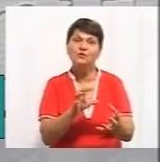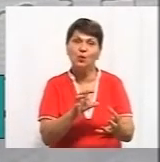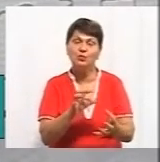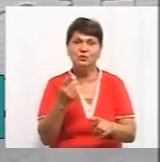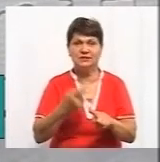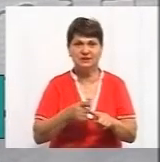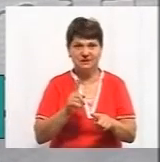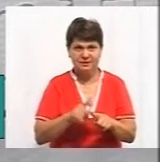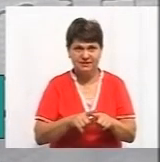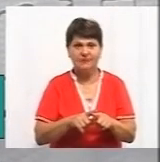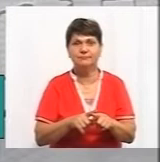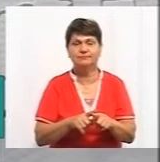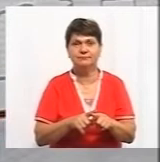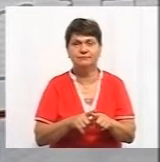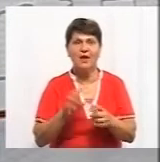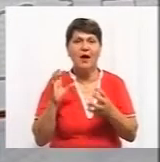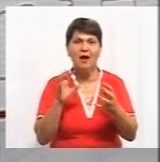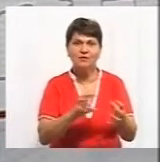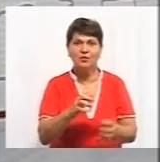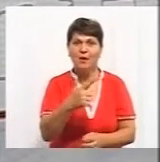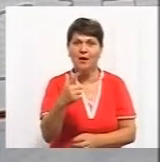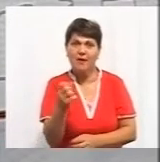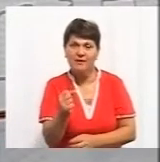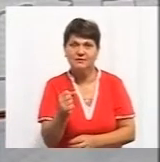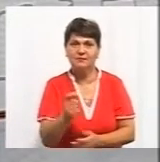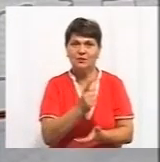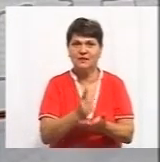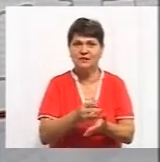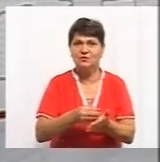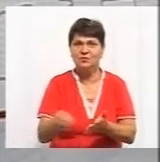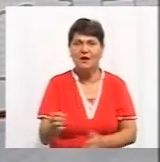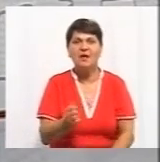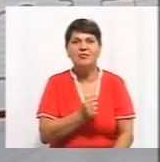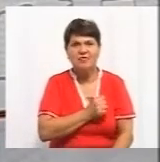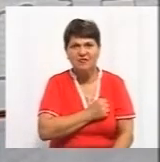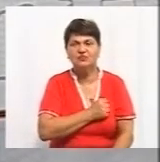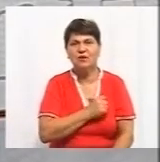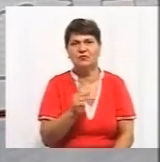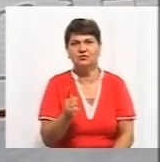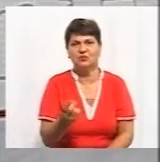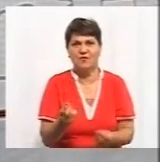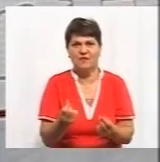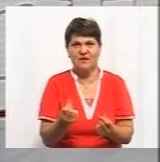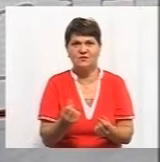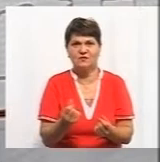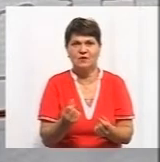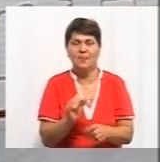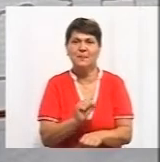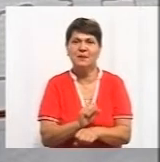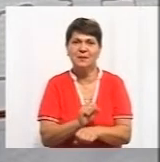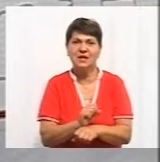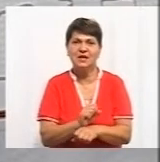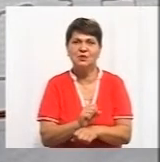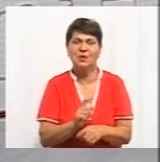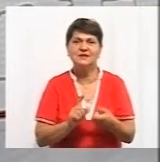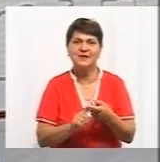і, скажімо, автобуси газові, які ми мали закупити, але, на жаль, так склалося, що фінансування було припинено,